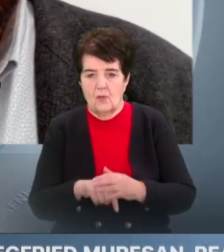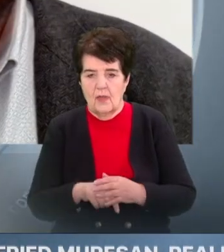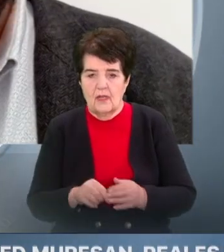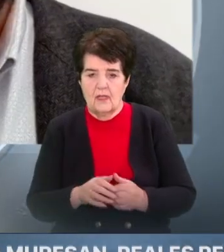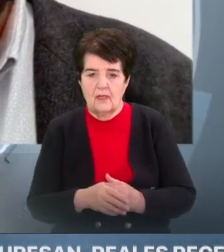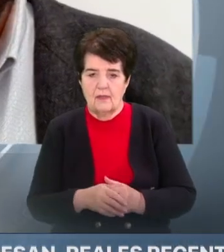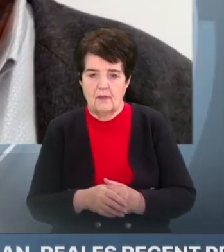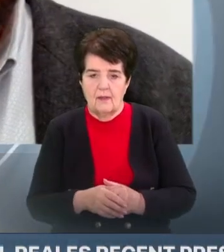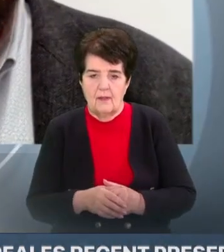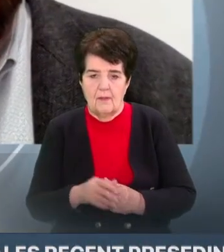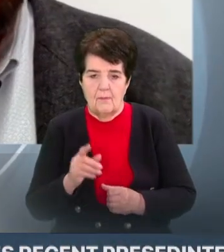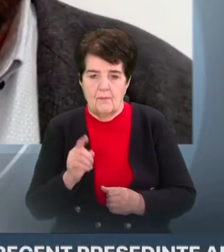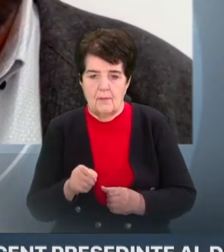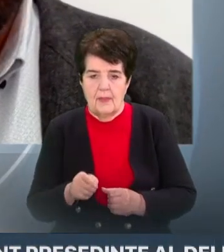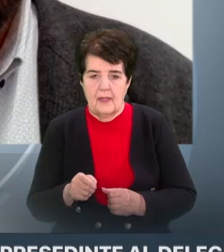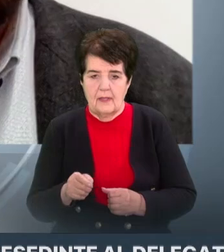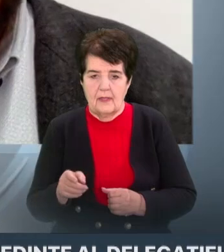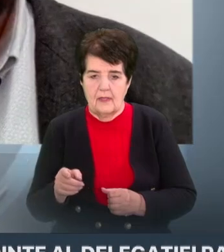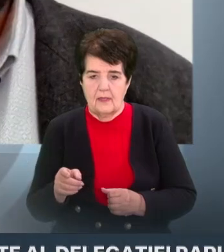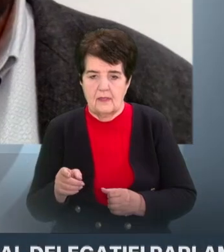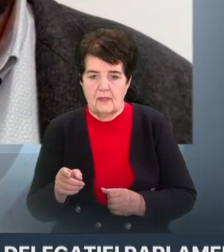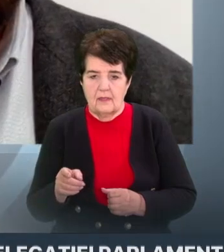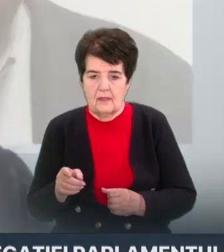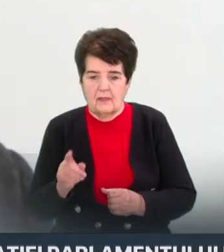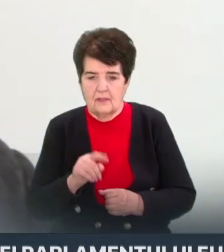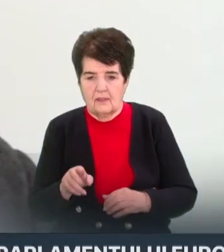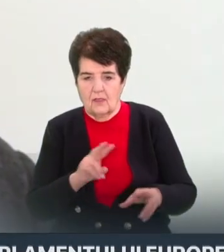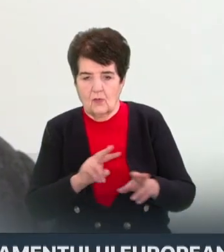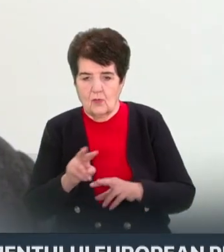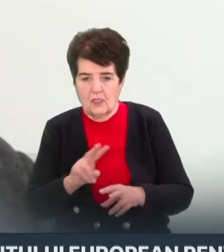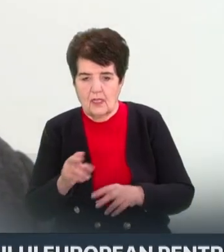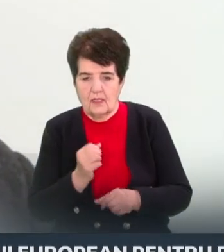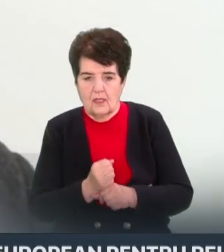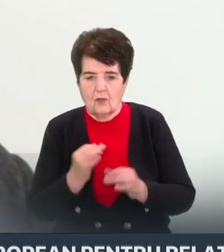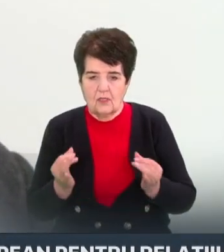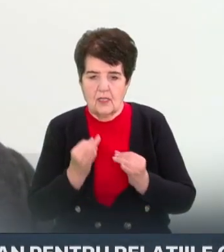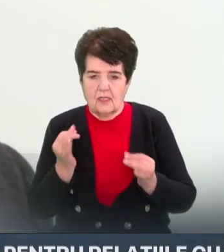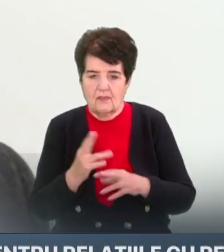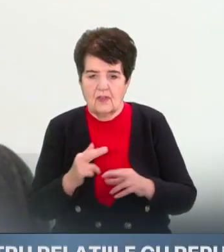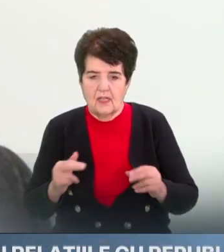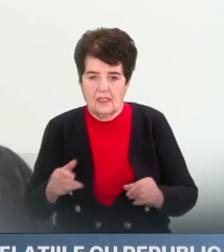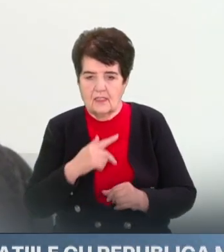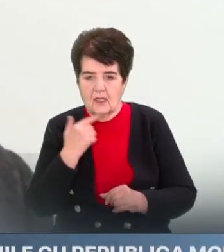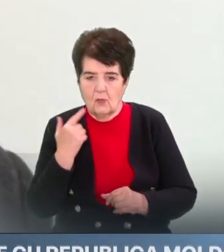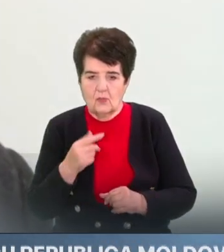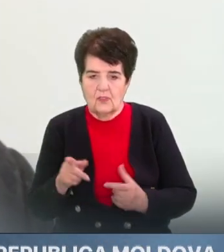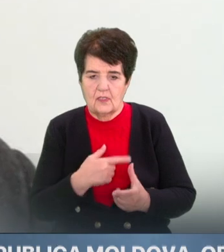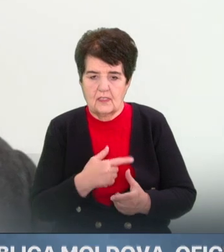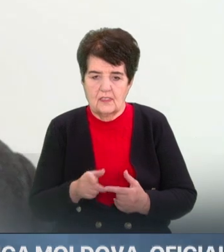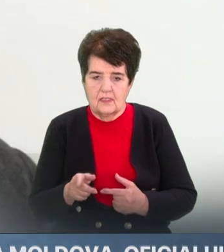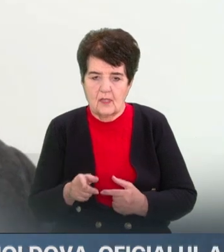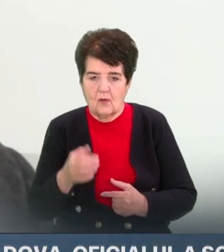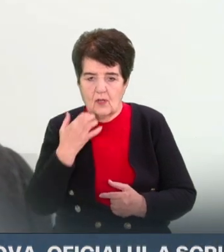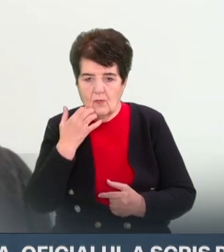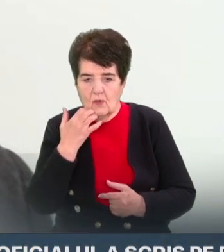regiunea Sârbscă, în Republica Sârbscă, din Bosnia și Herțegovina, controlată de grupuri de interes ale Federației Ruse sau chiar la